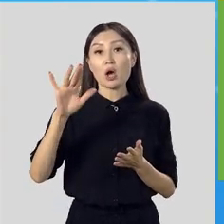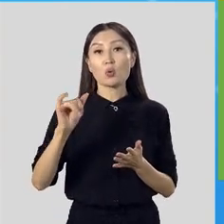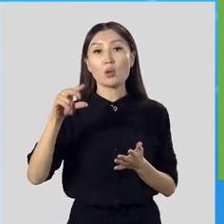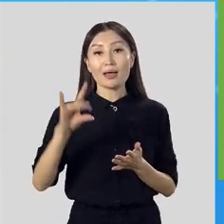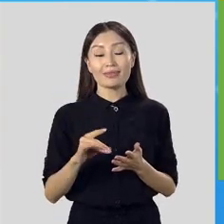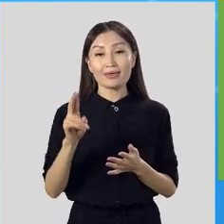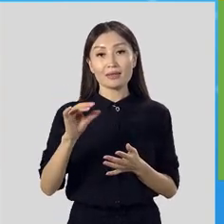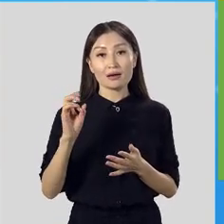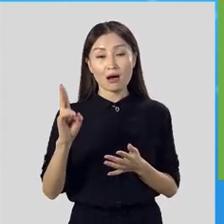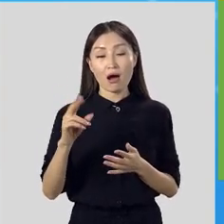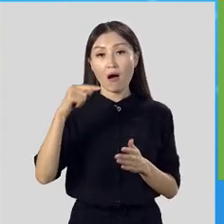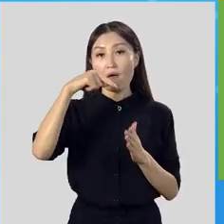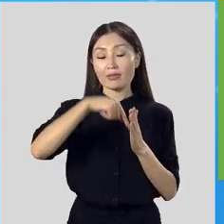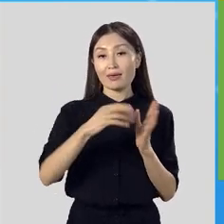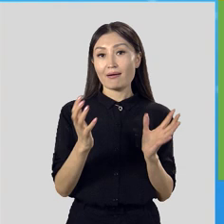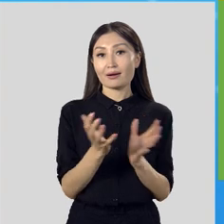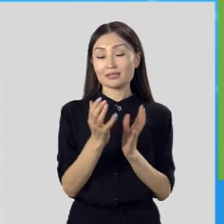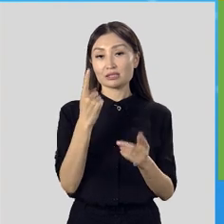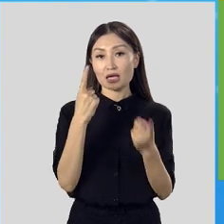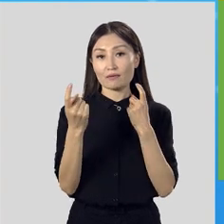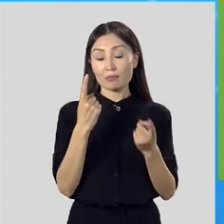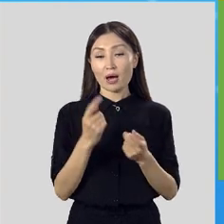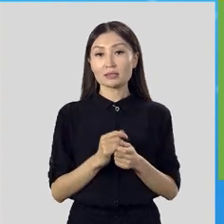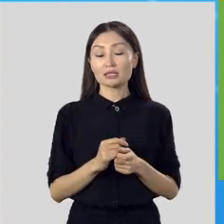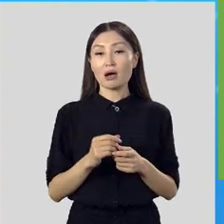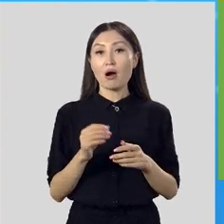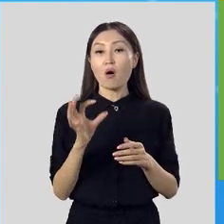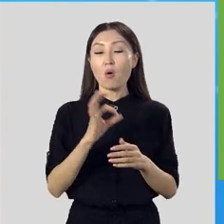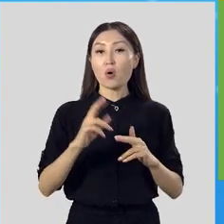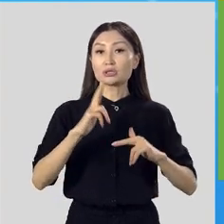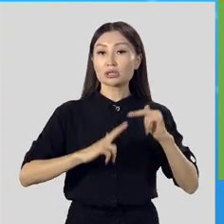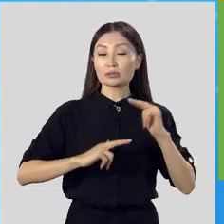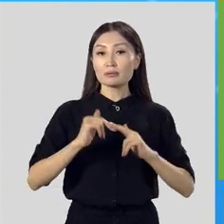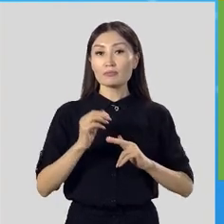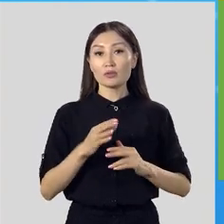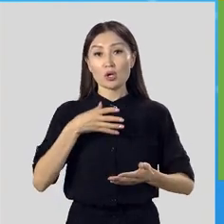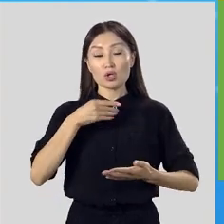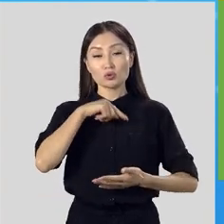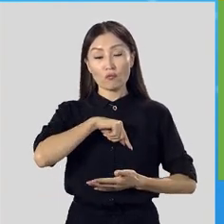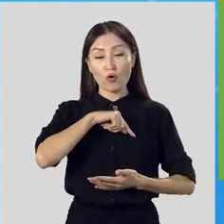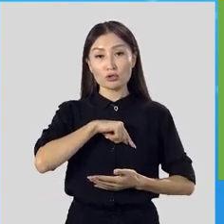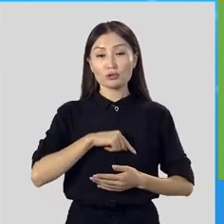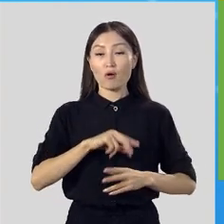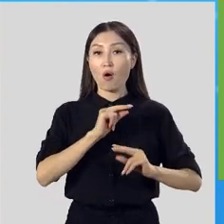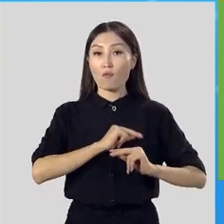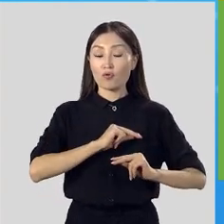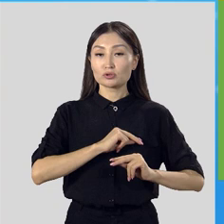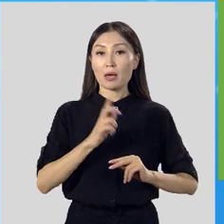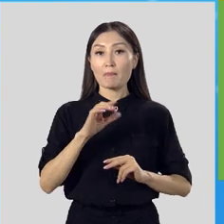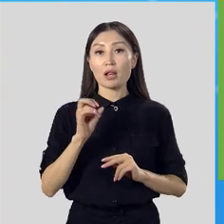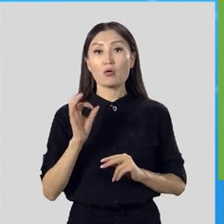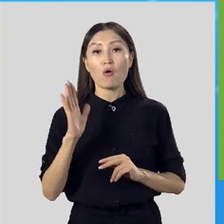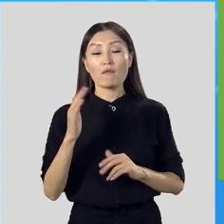ДНК. В них хранится информация о строении, свойствах, функциях